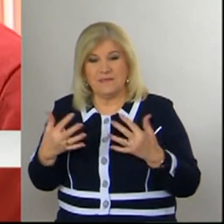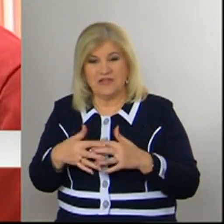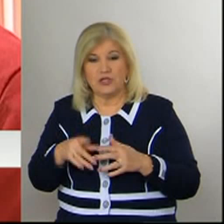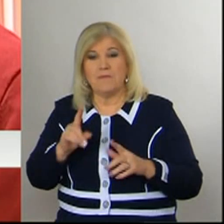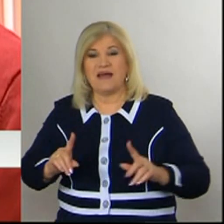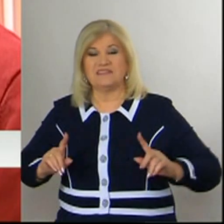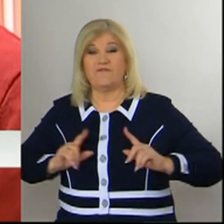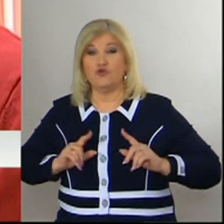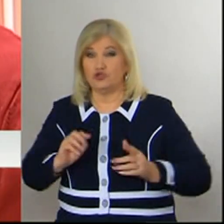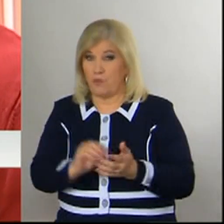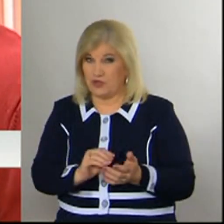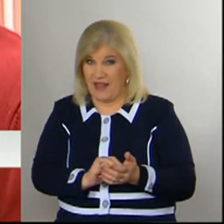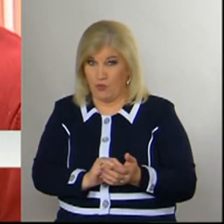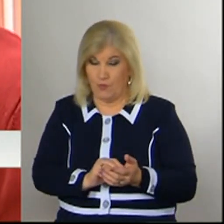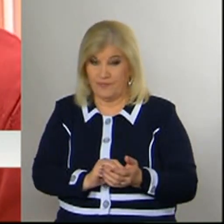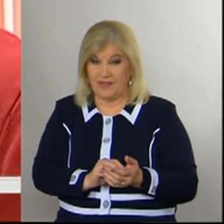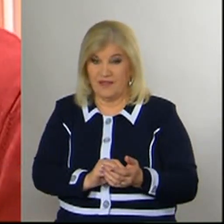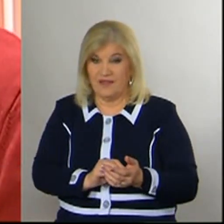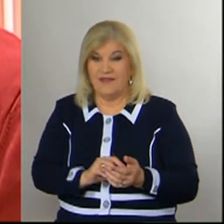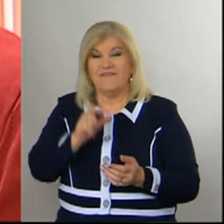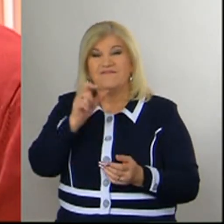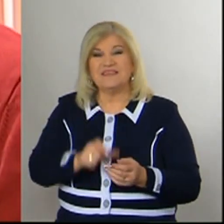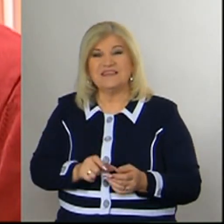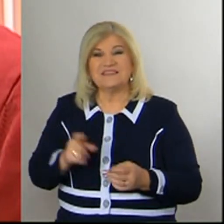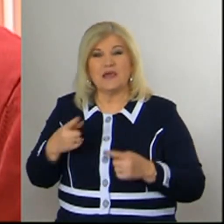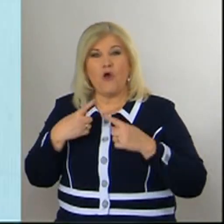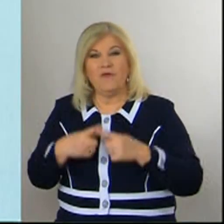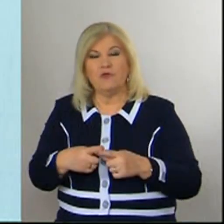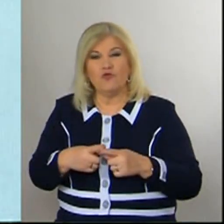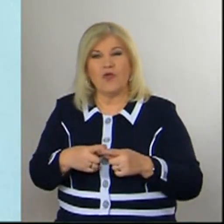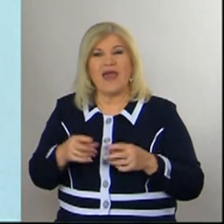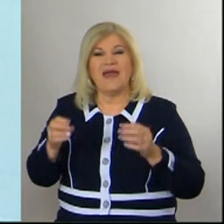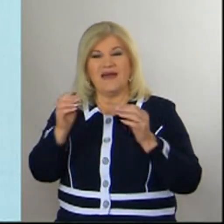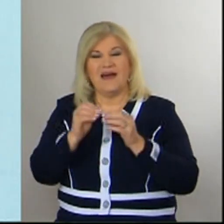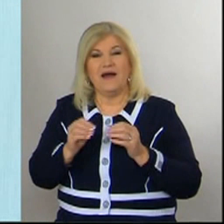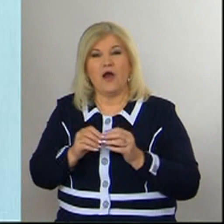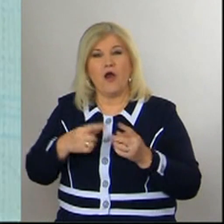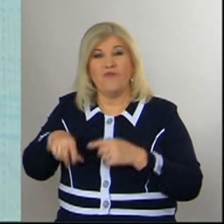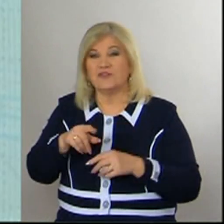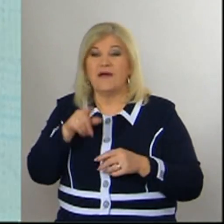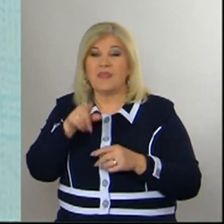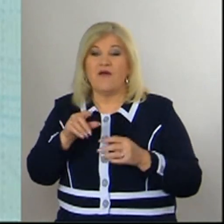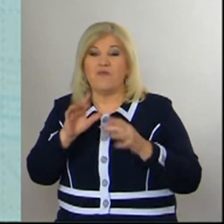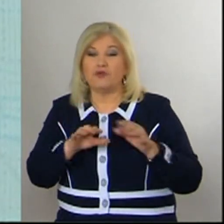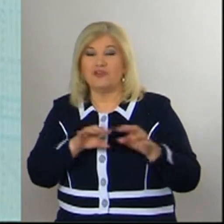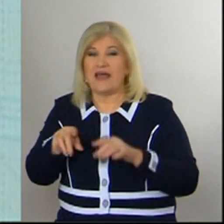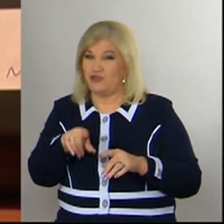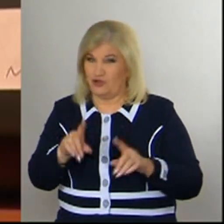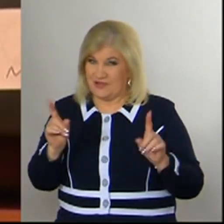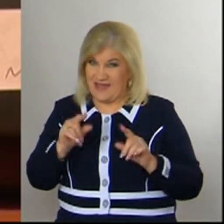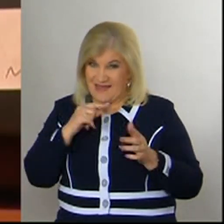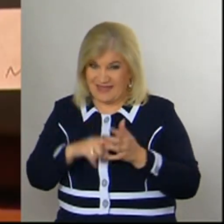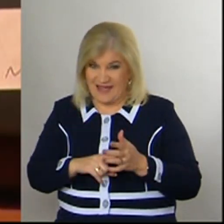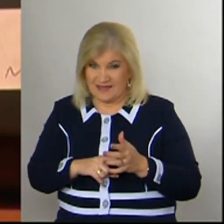svoju spotrebu. To znamená, že on fyzicky ovplyvňuje ten obvod. V simulácii to tak nie je. Reakcie študentov na novinku sú kladné, aj keď nie všetci v nej